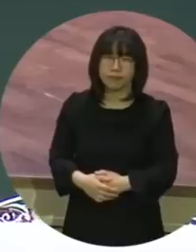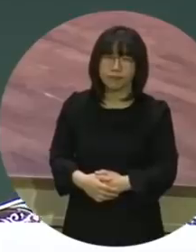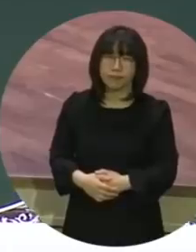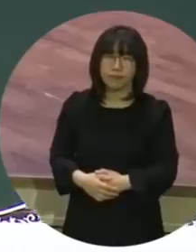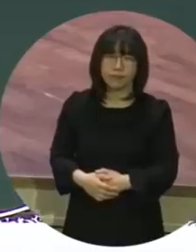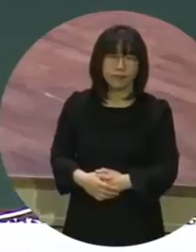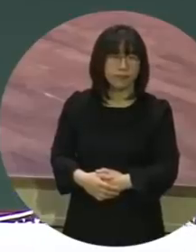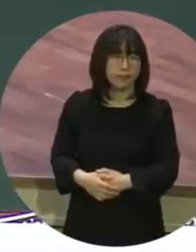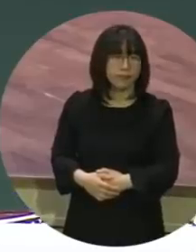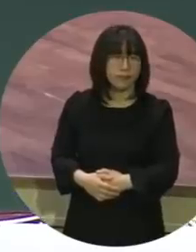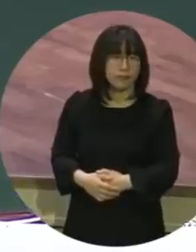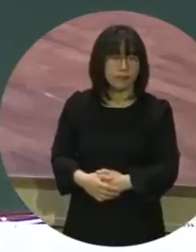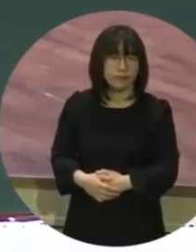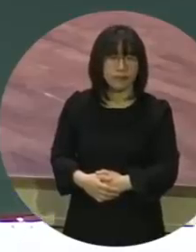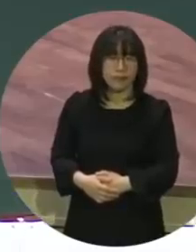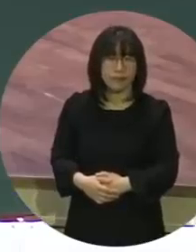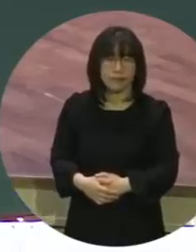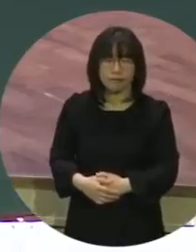내 인생